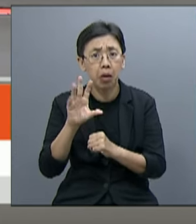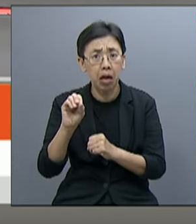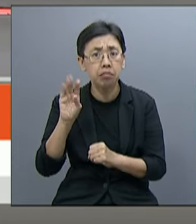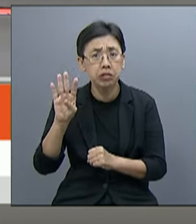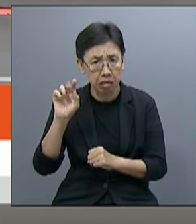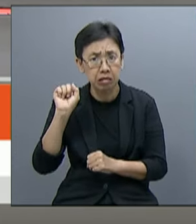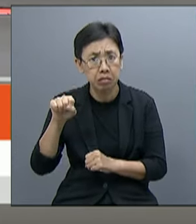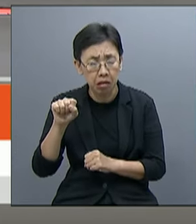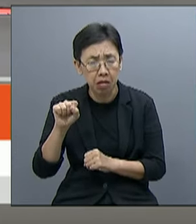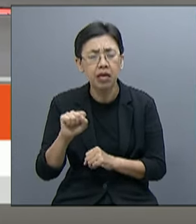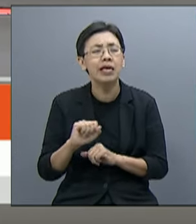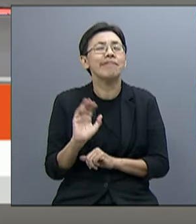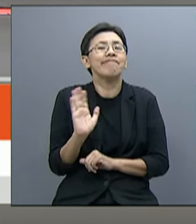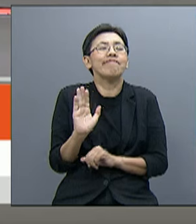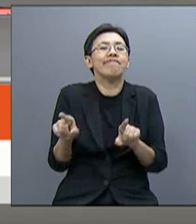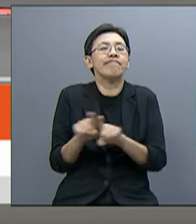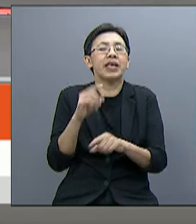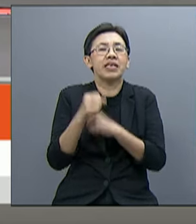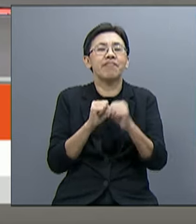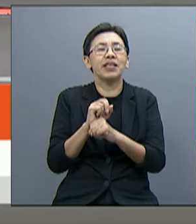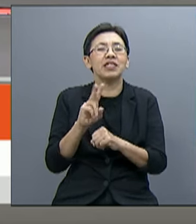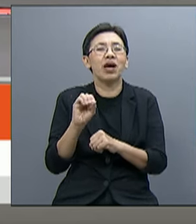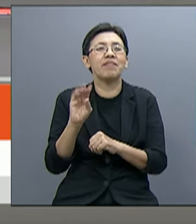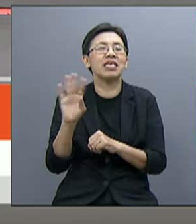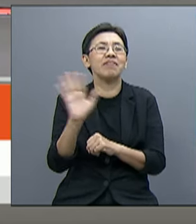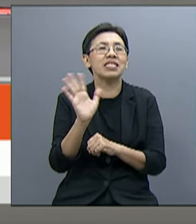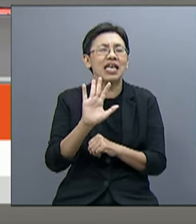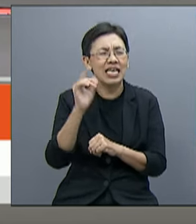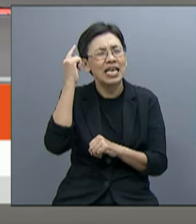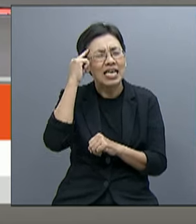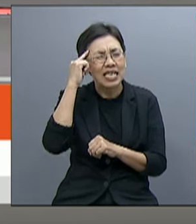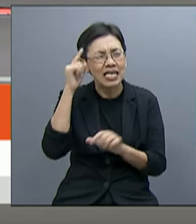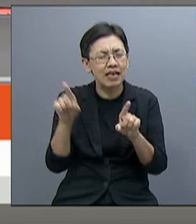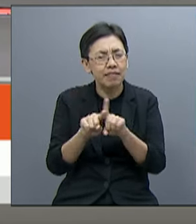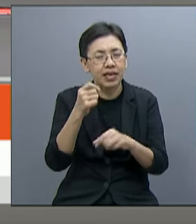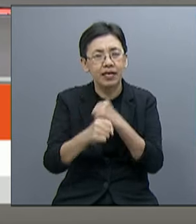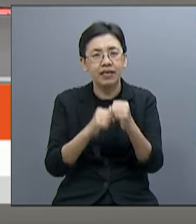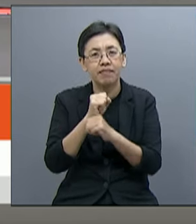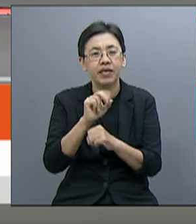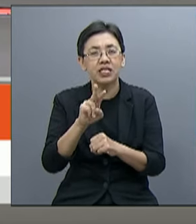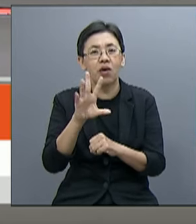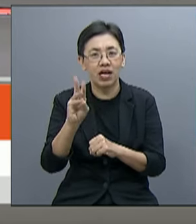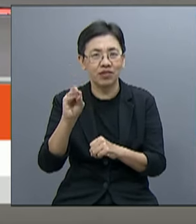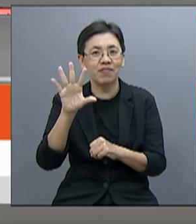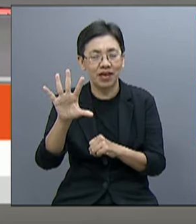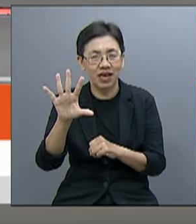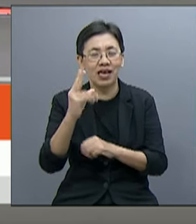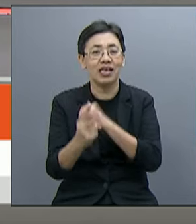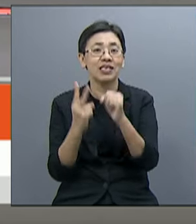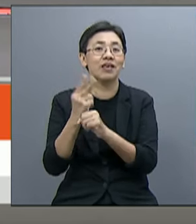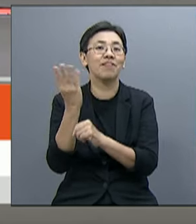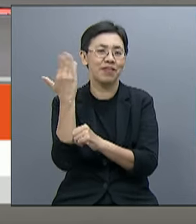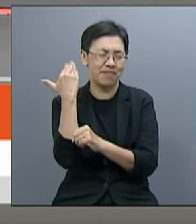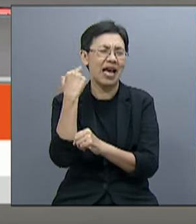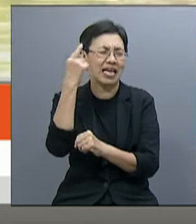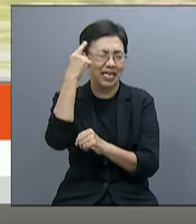ไม่ถึงขนาดปี54ครับก็น่าจะใกล้เคียงกับปี2565เมื่อ2ปีที่ผ่านมานะครับท